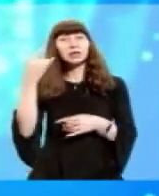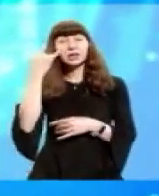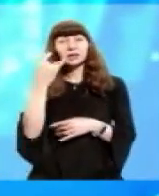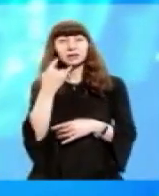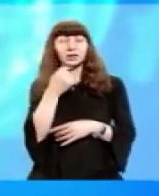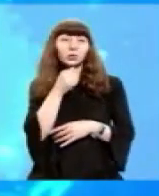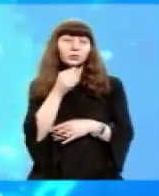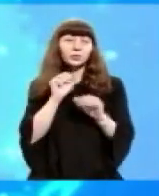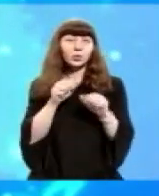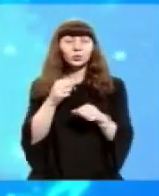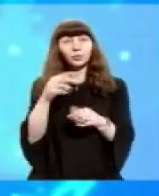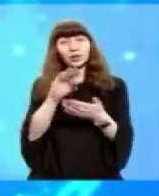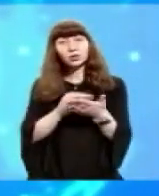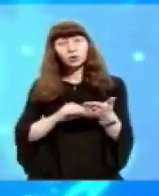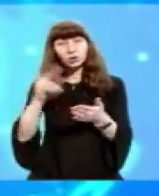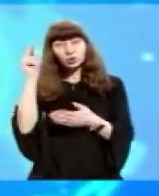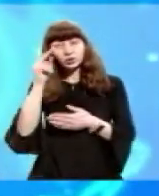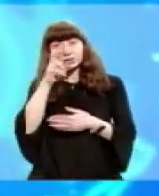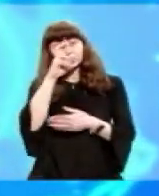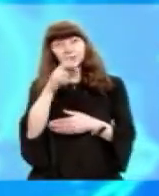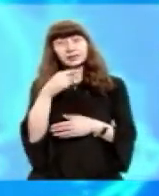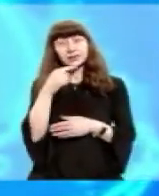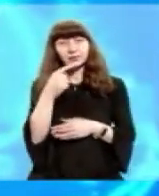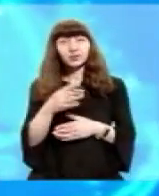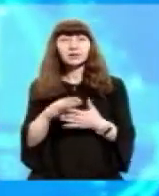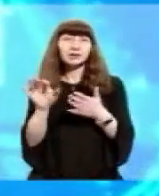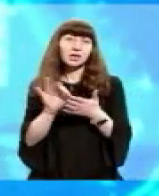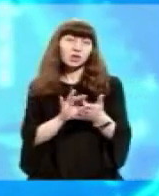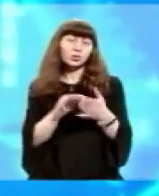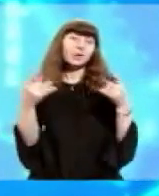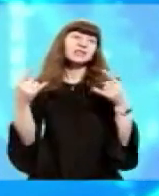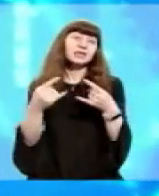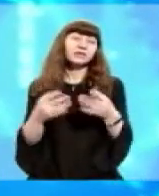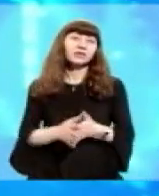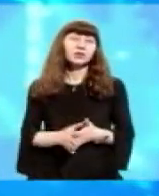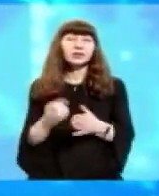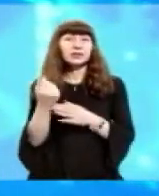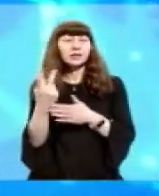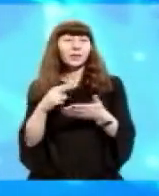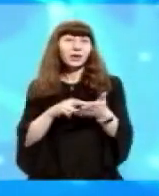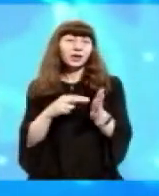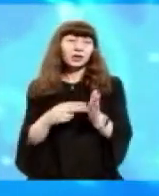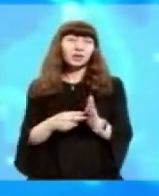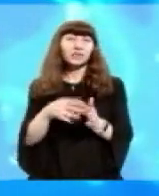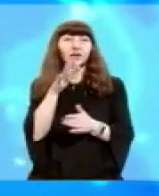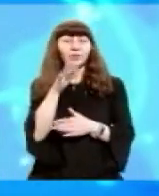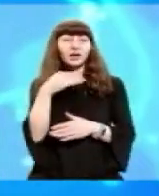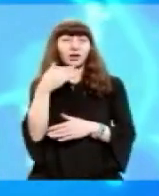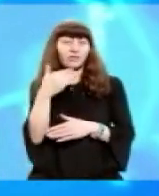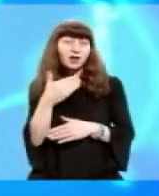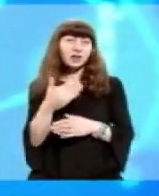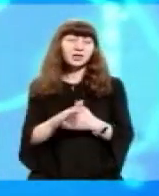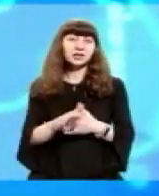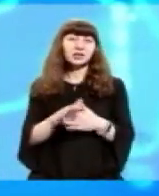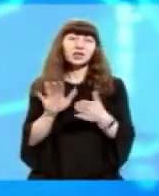смогут продолжить изучать государственный язык, не отходя от экранов телевизоров. Серия уроков в рамках проекта «Время говорить» рассчитана как на взрослую,